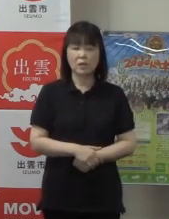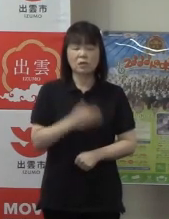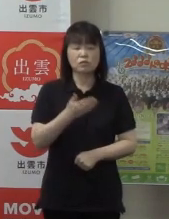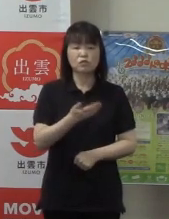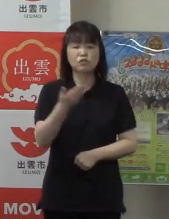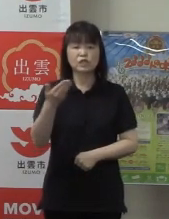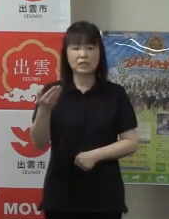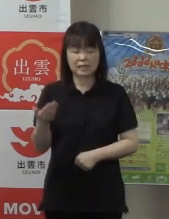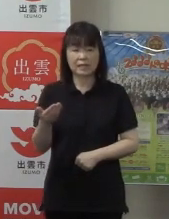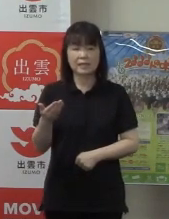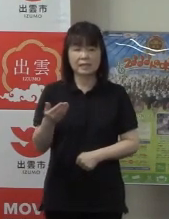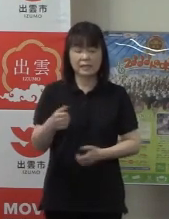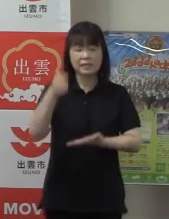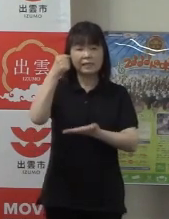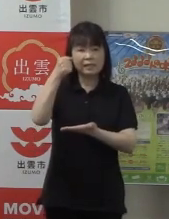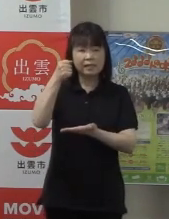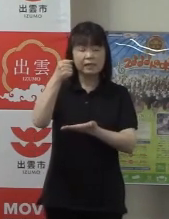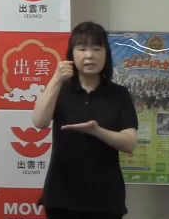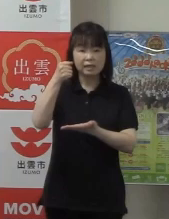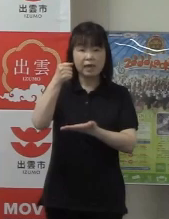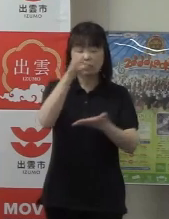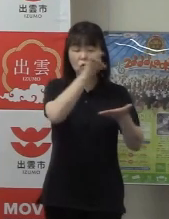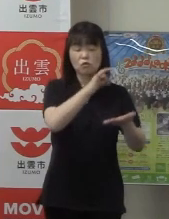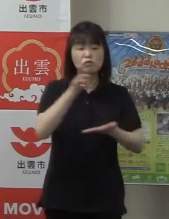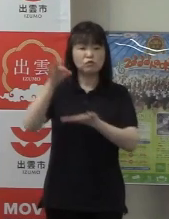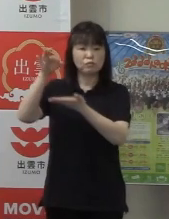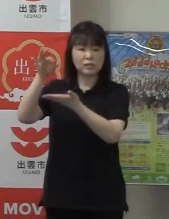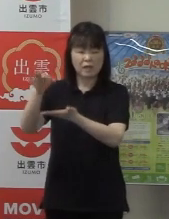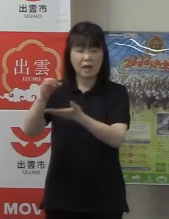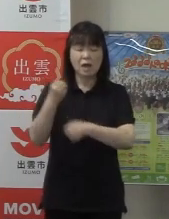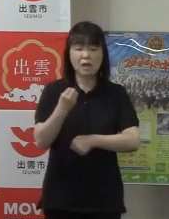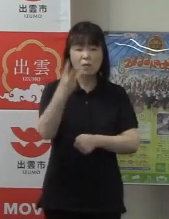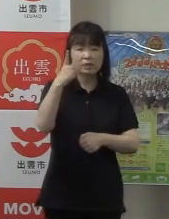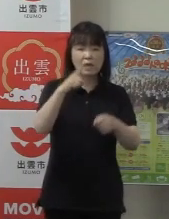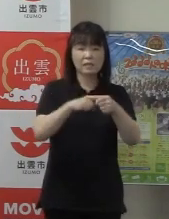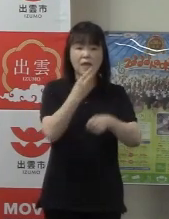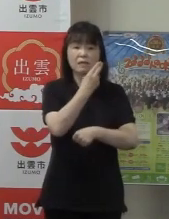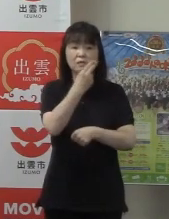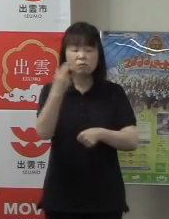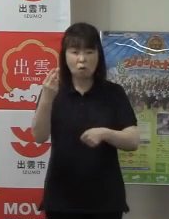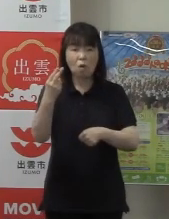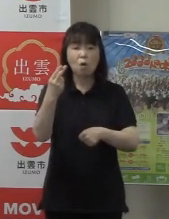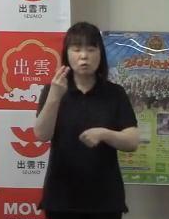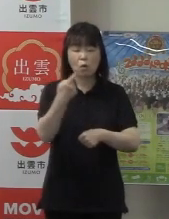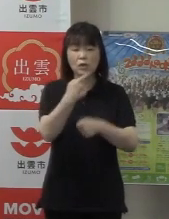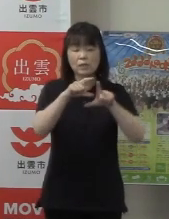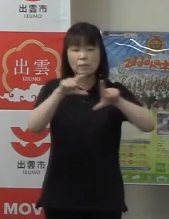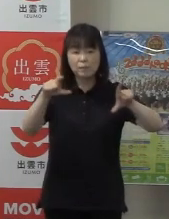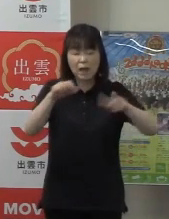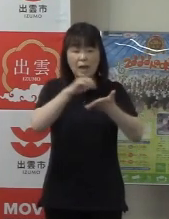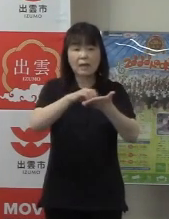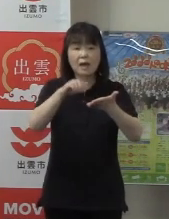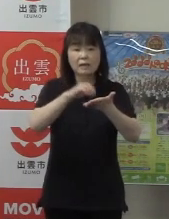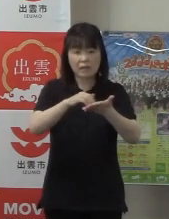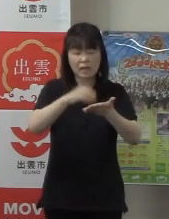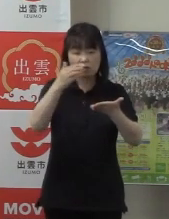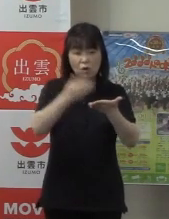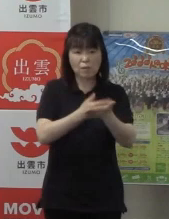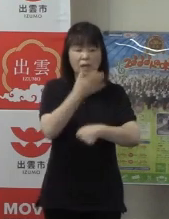金への積み立てでありますが、これは令和3年度の一般会計の決算剰余金の一部